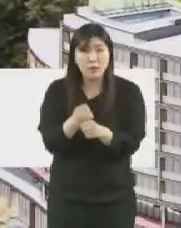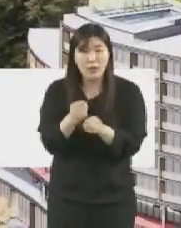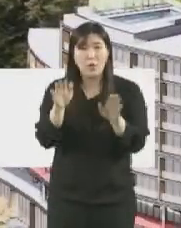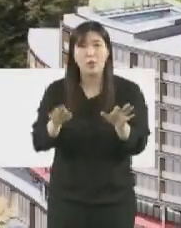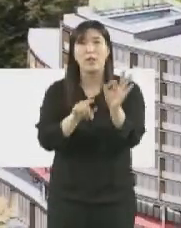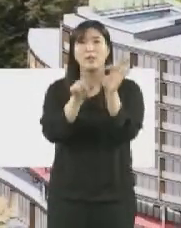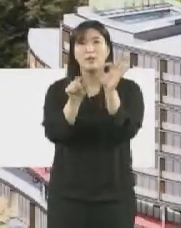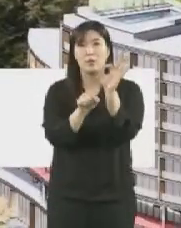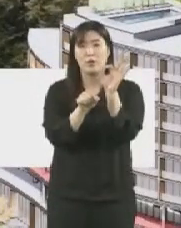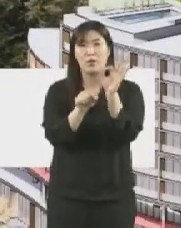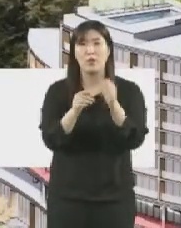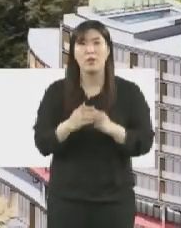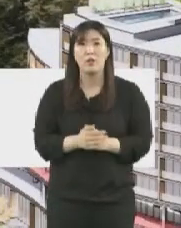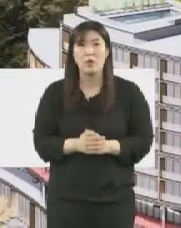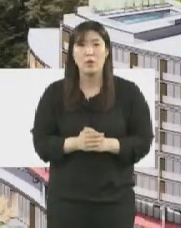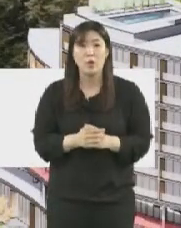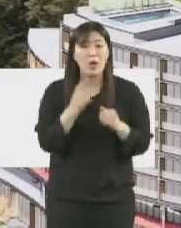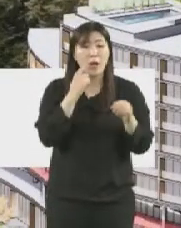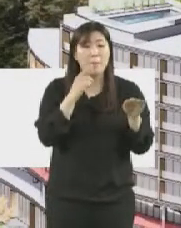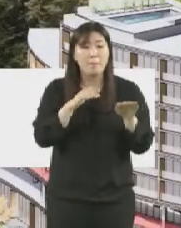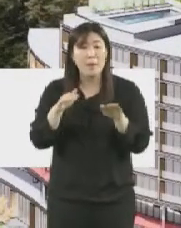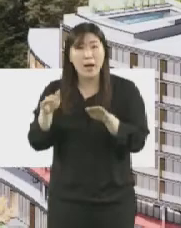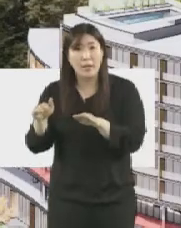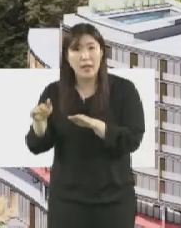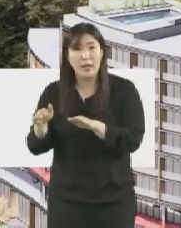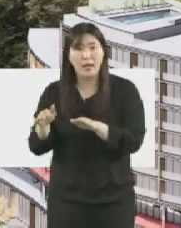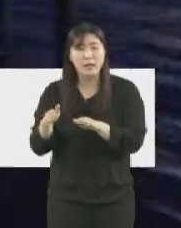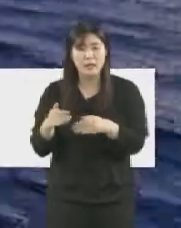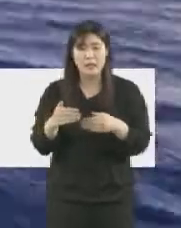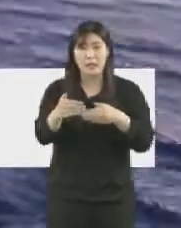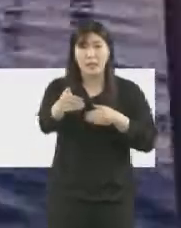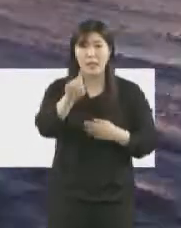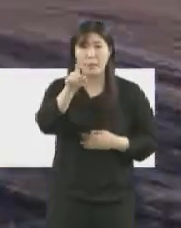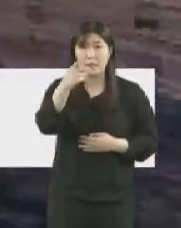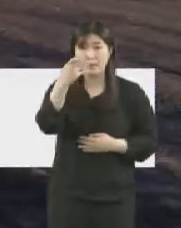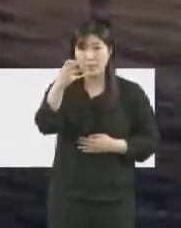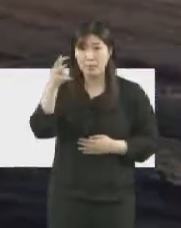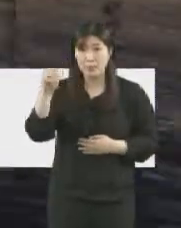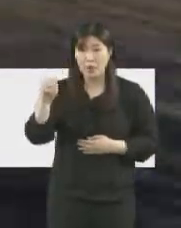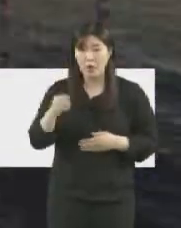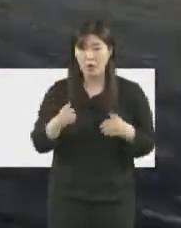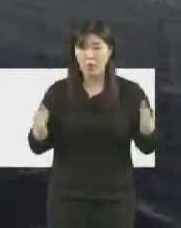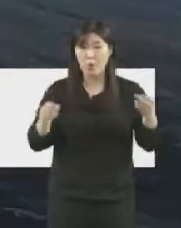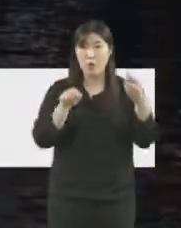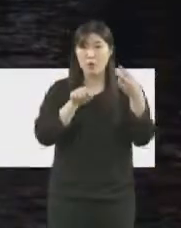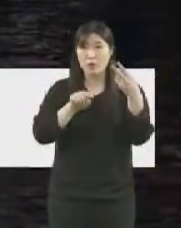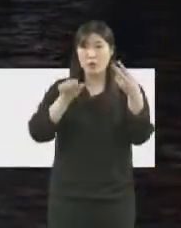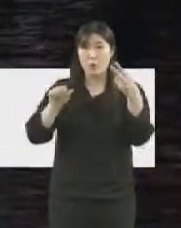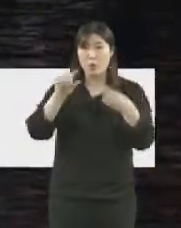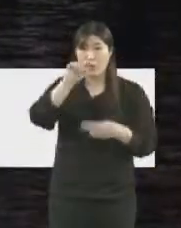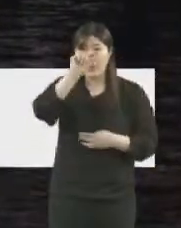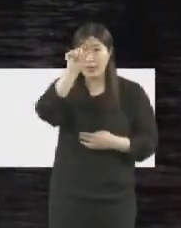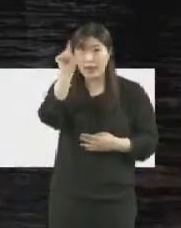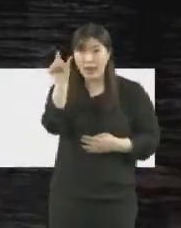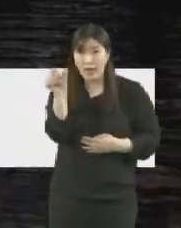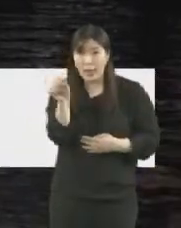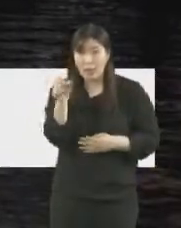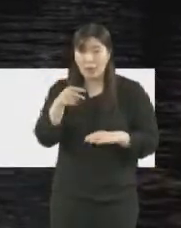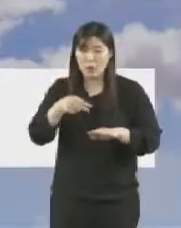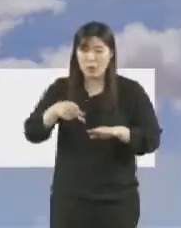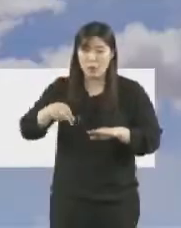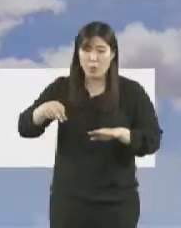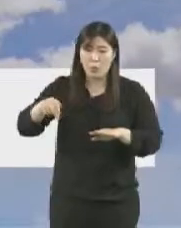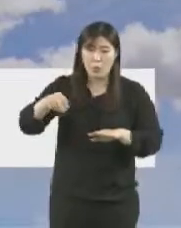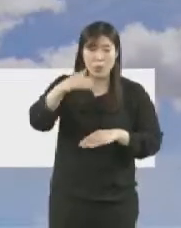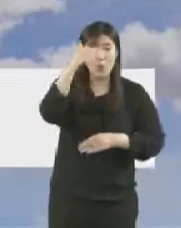될 계획입니다 또 간월도 바다에는 내년 말까지 길이 114m 폭 2.5m 에 초승달 모양 해양